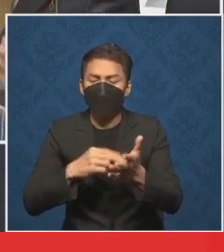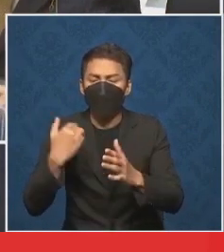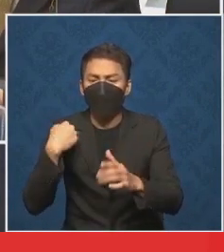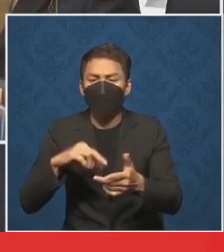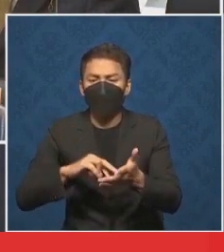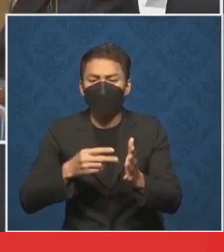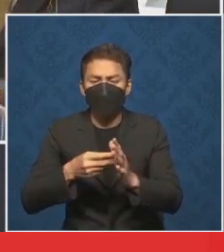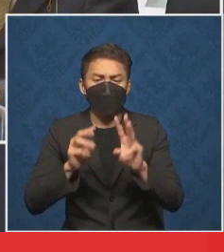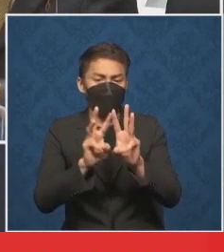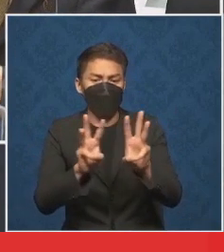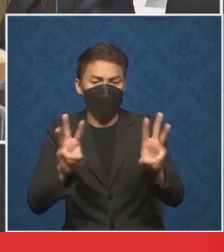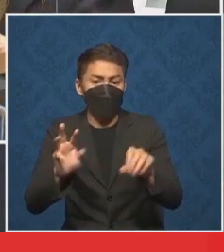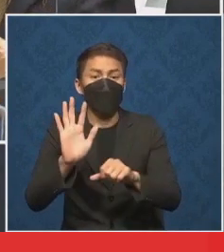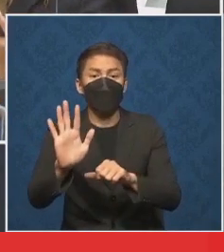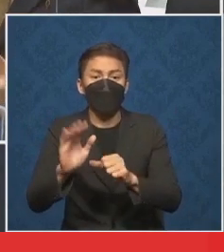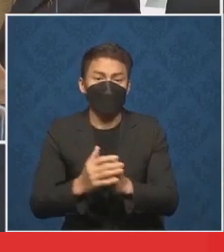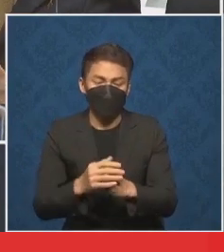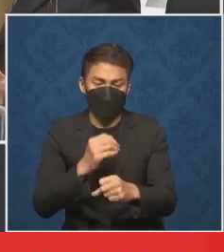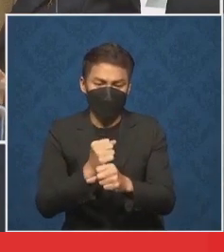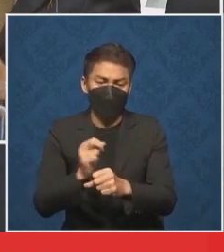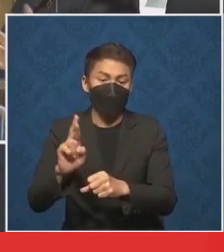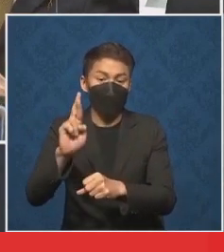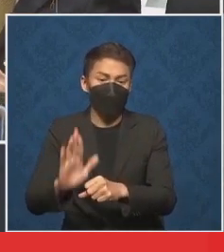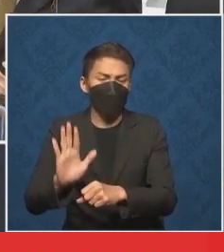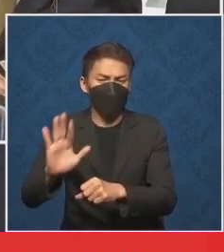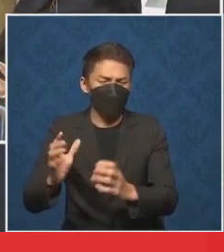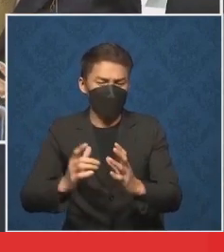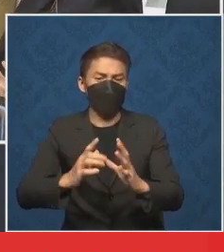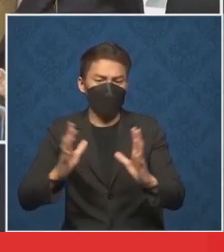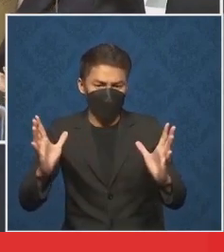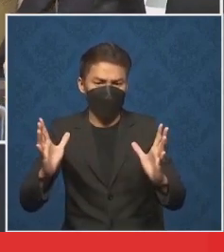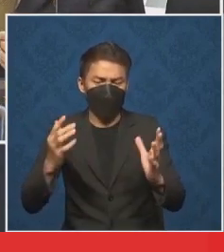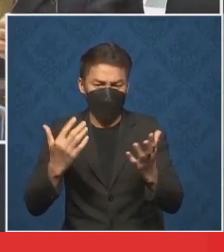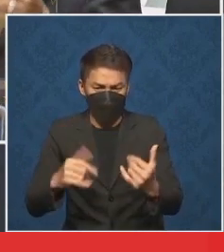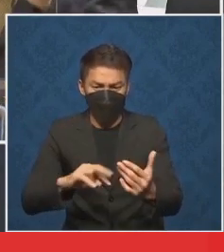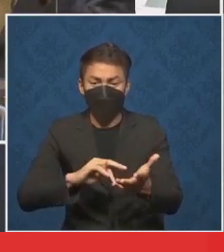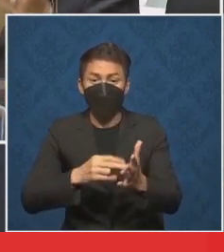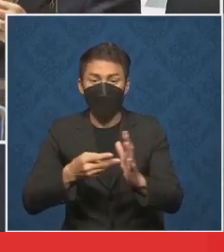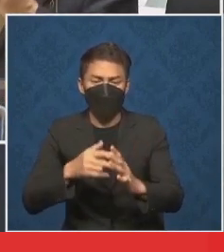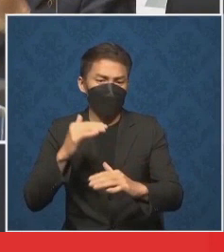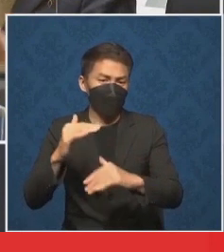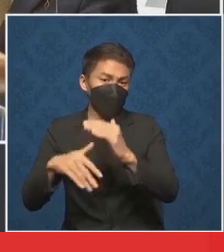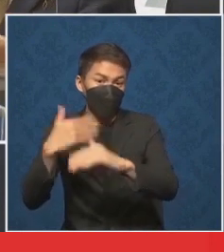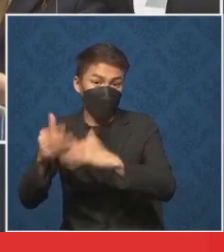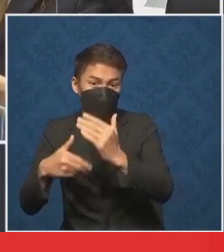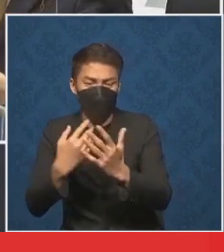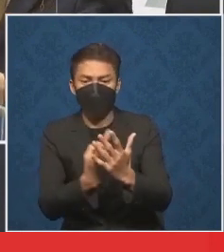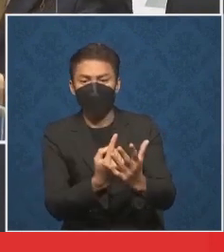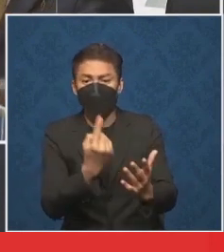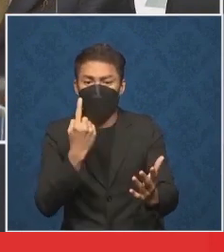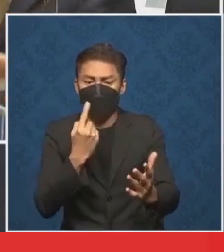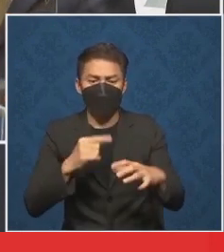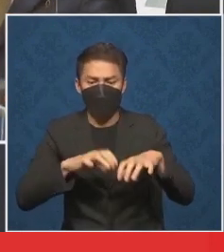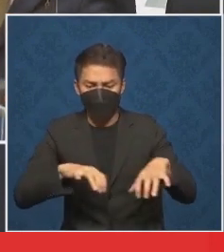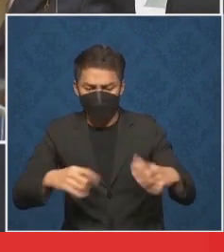คือระบบของท่านที่มันใหญ่แล้วก็สามารถที่จะพัฒนาผู้นำองค์กรเสร็จแล้